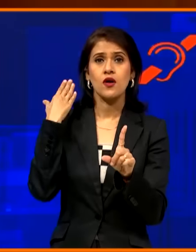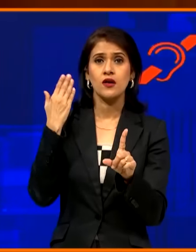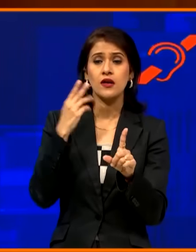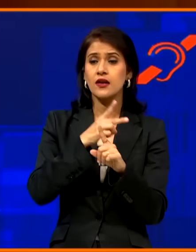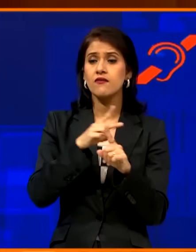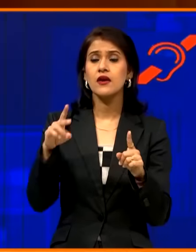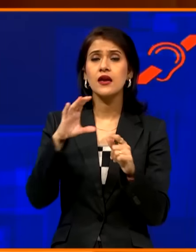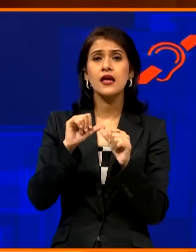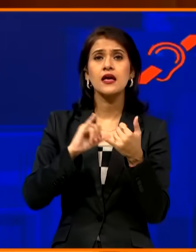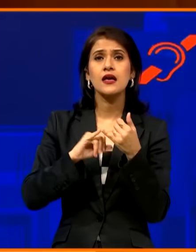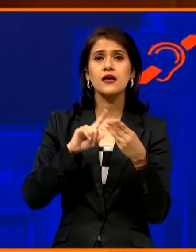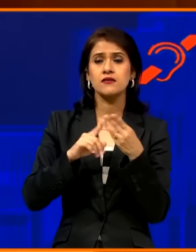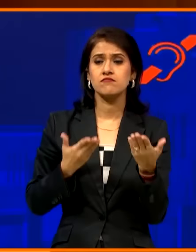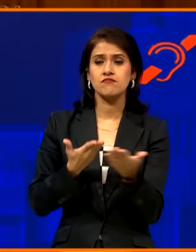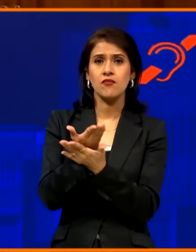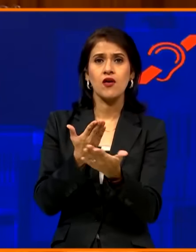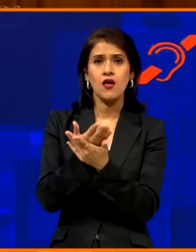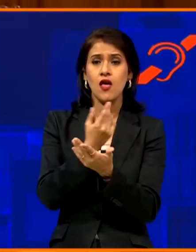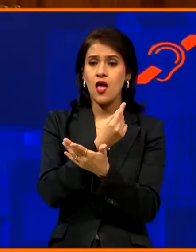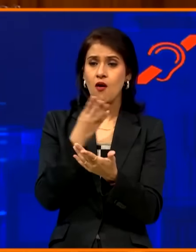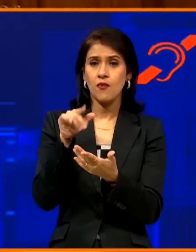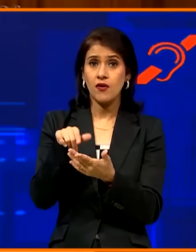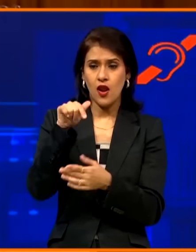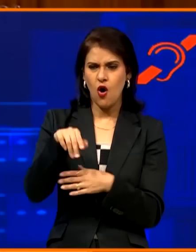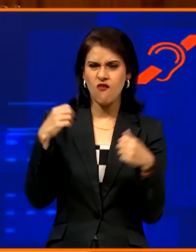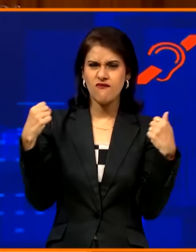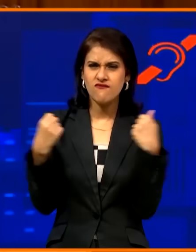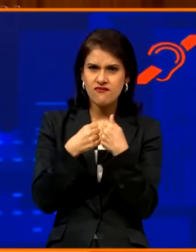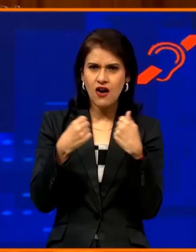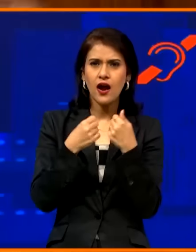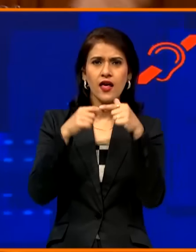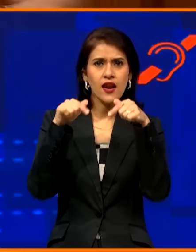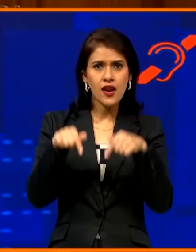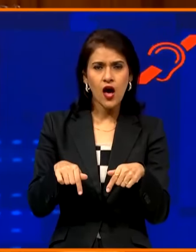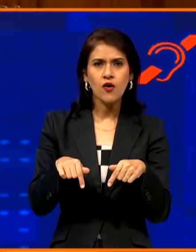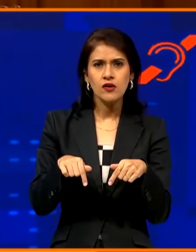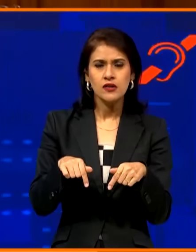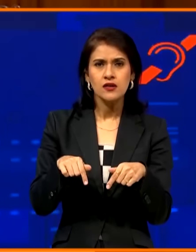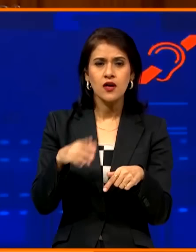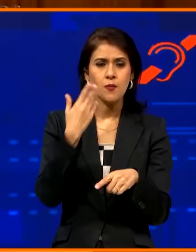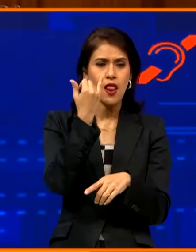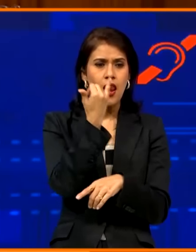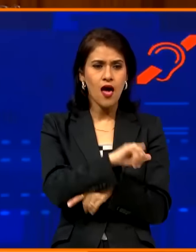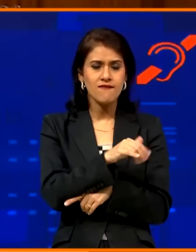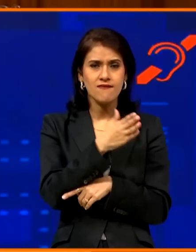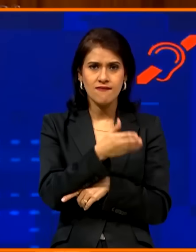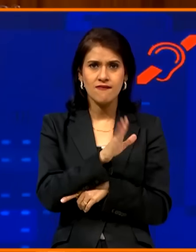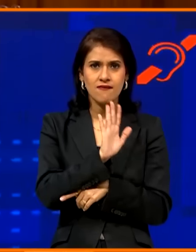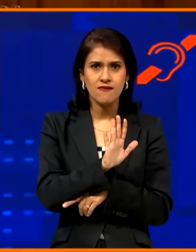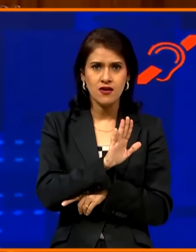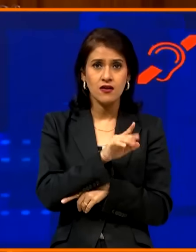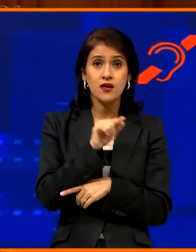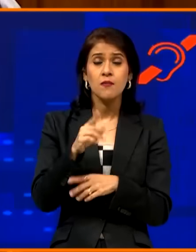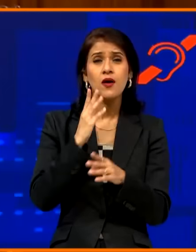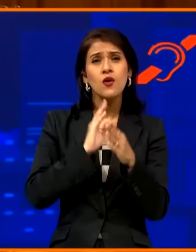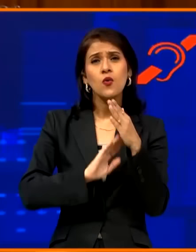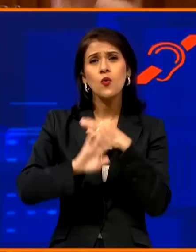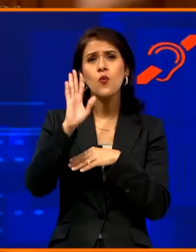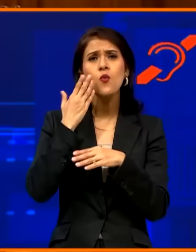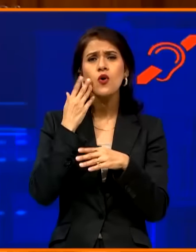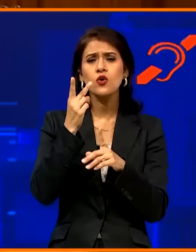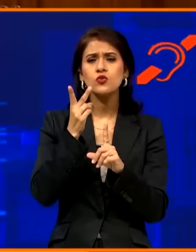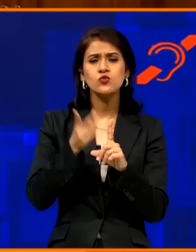हुए हैं आज तो आप कह रहे हैं जब आप गुस्से में है लड़ाई के वो है कोई एक हादसा हुआ होगा तो लेकिन इससे पहले देखिए